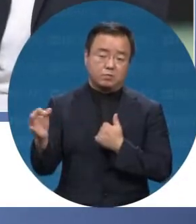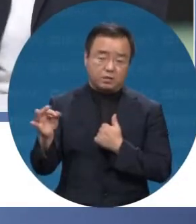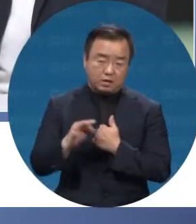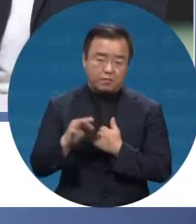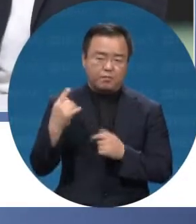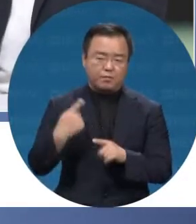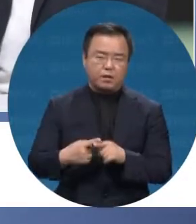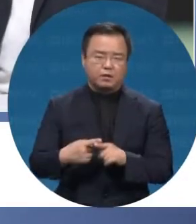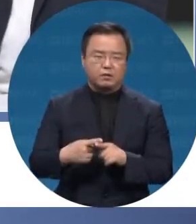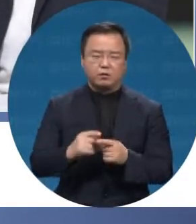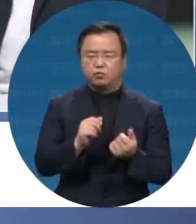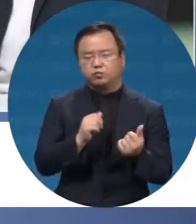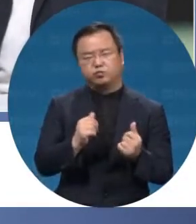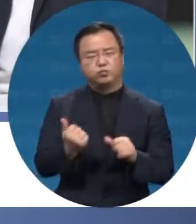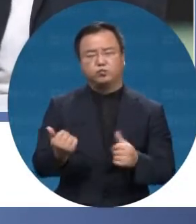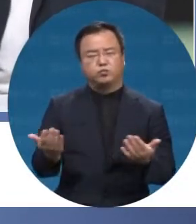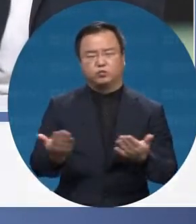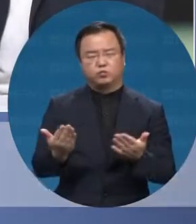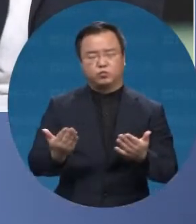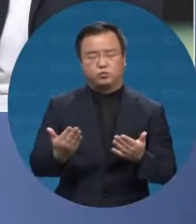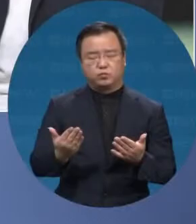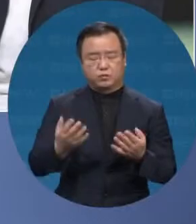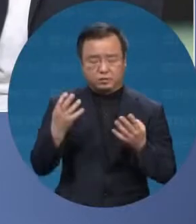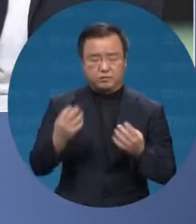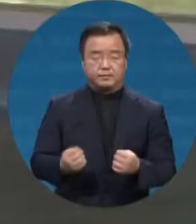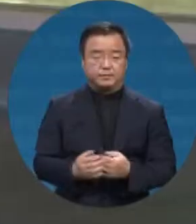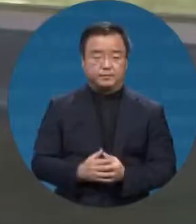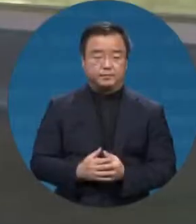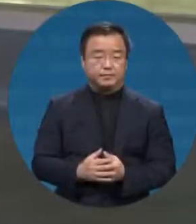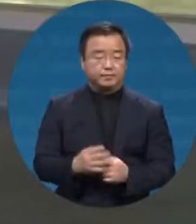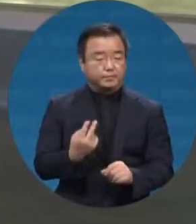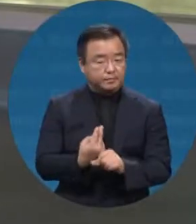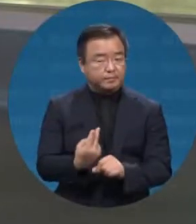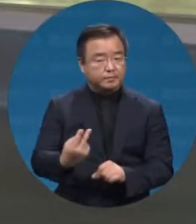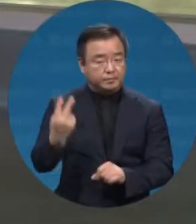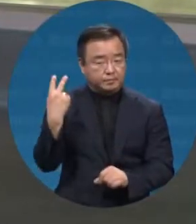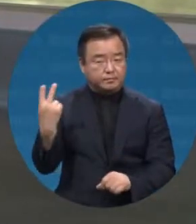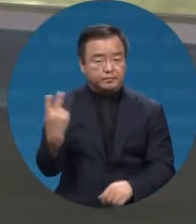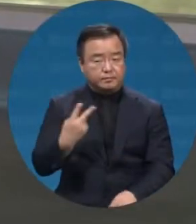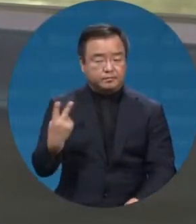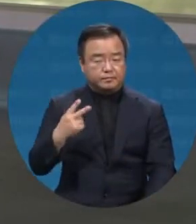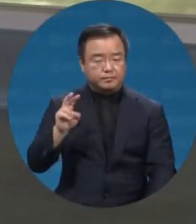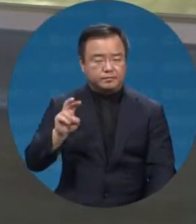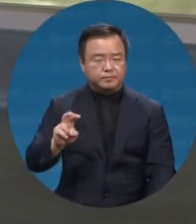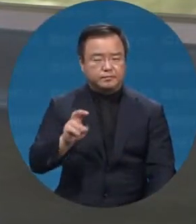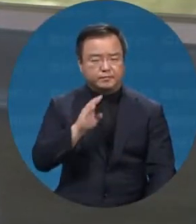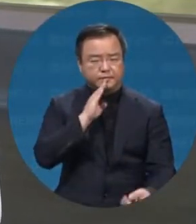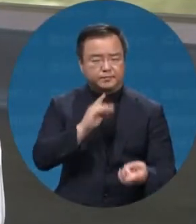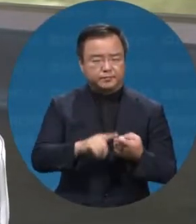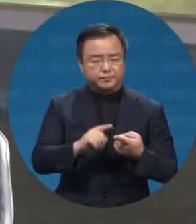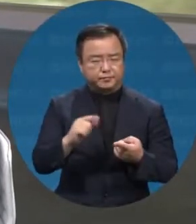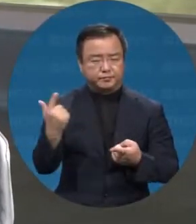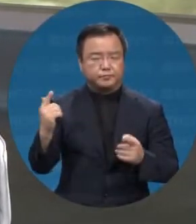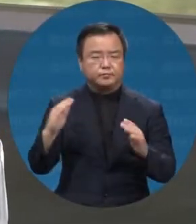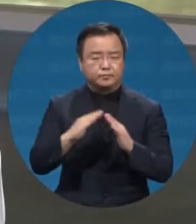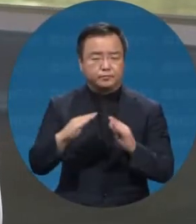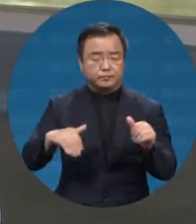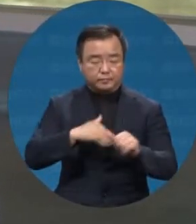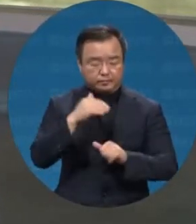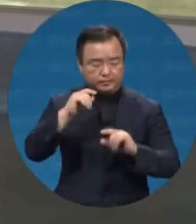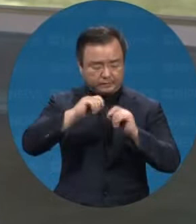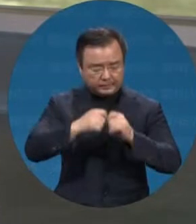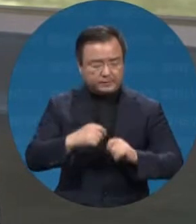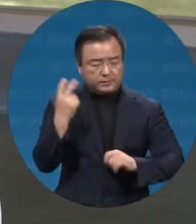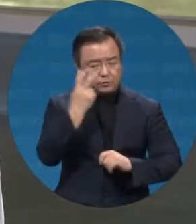일이 계속 반복되는 일이 벌어지고 있습니다네 재작년이에요 2020년도에 비적정 주거지 주거상황